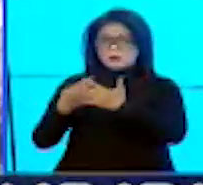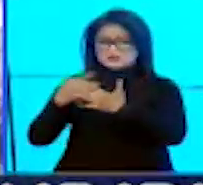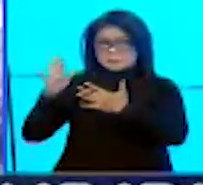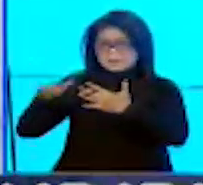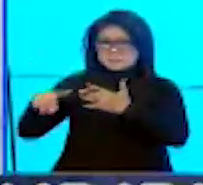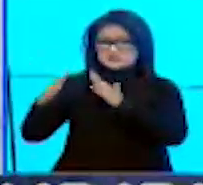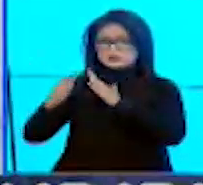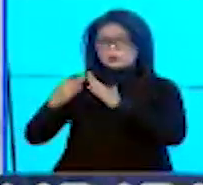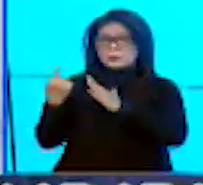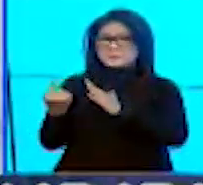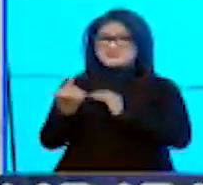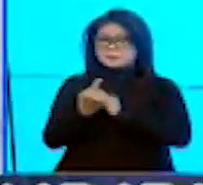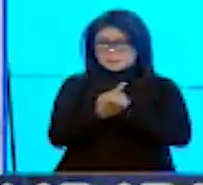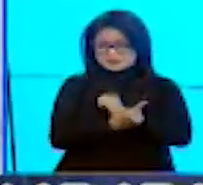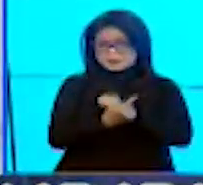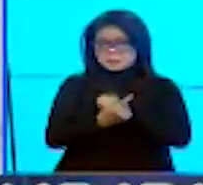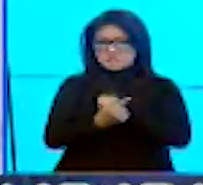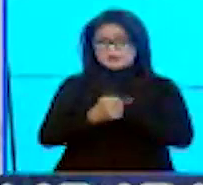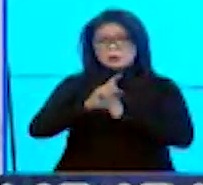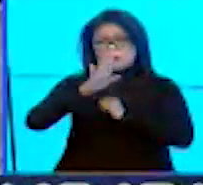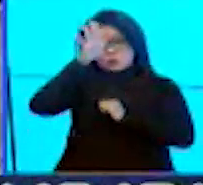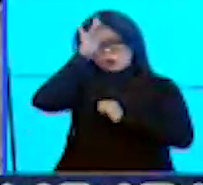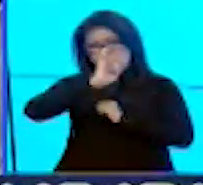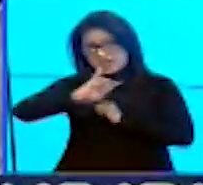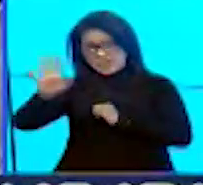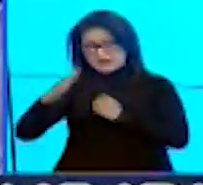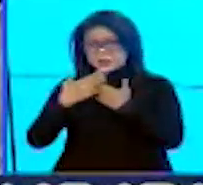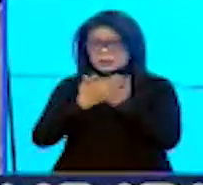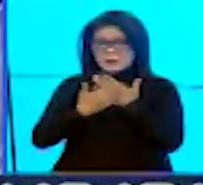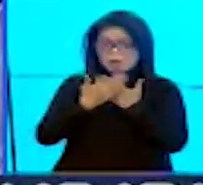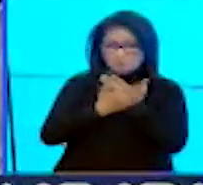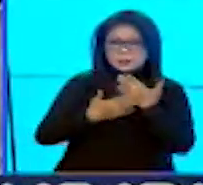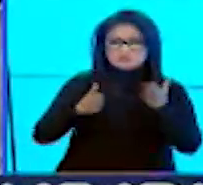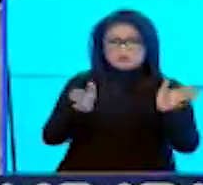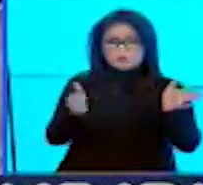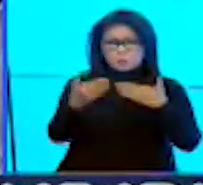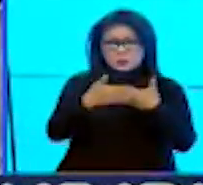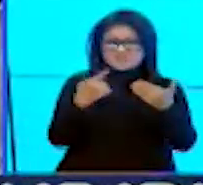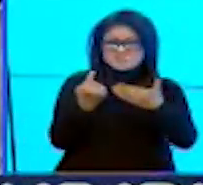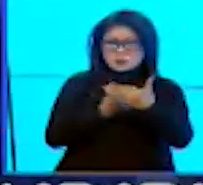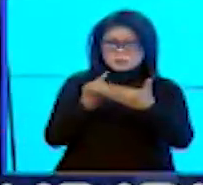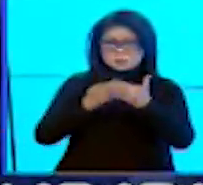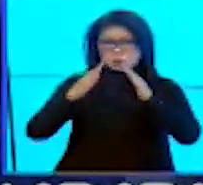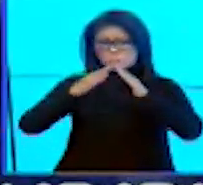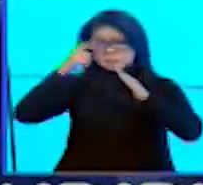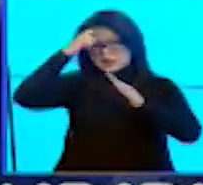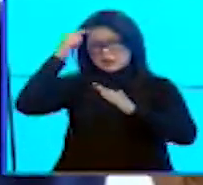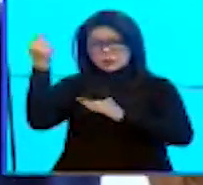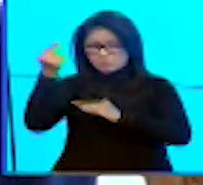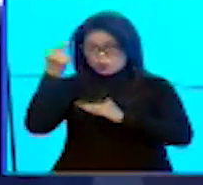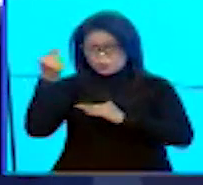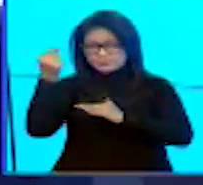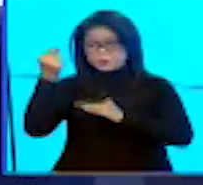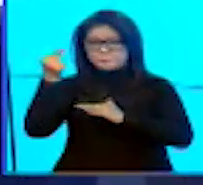masing-masing. Sedangkan 7 warga lainnya harus menjalani perawatan medis di ruang isolasi rumah sakit umum daerah. Ada